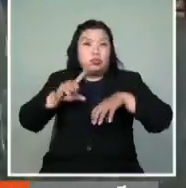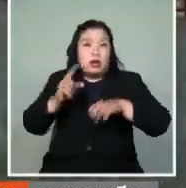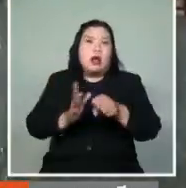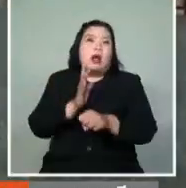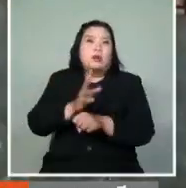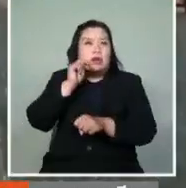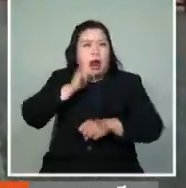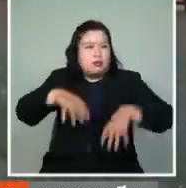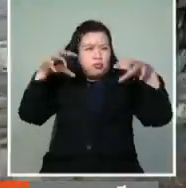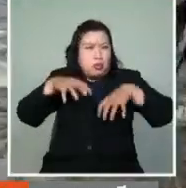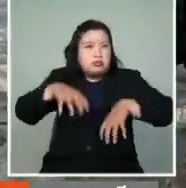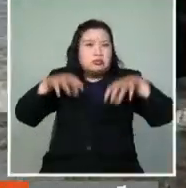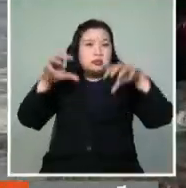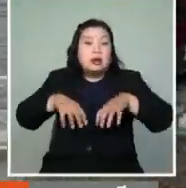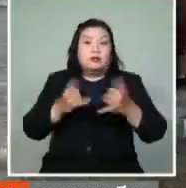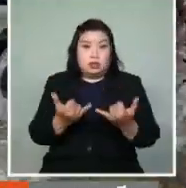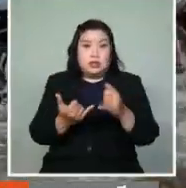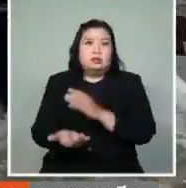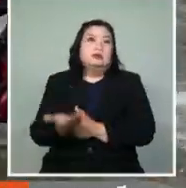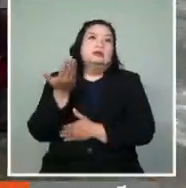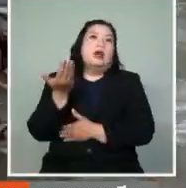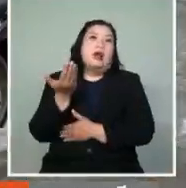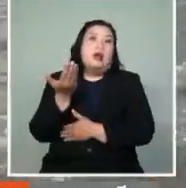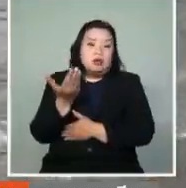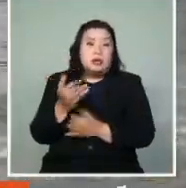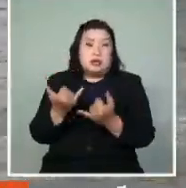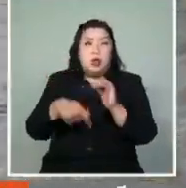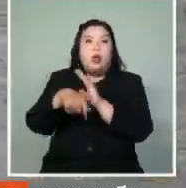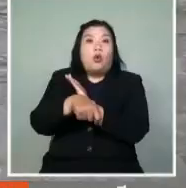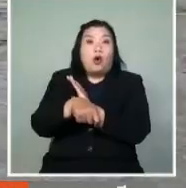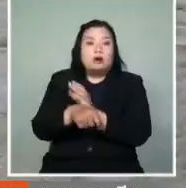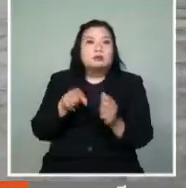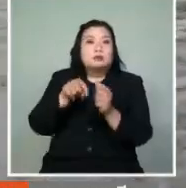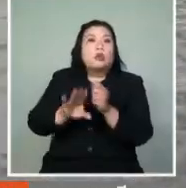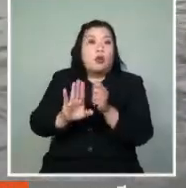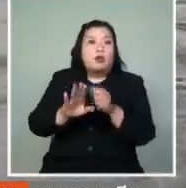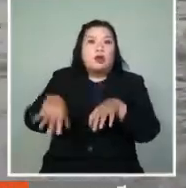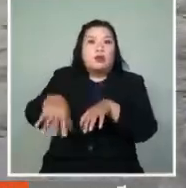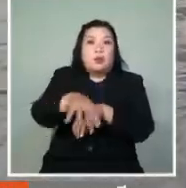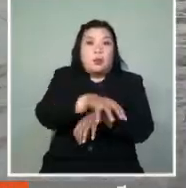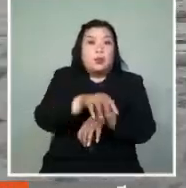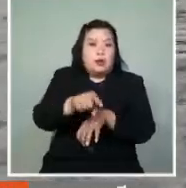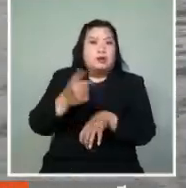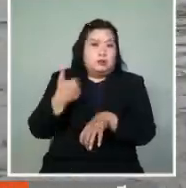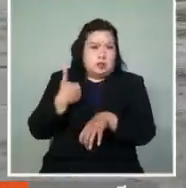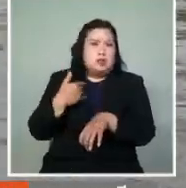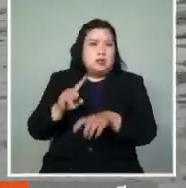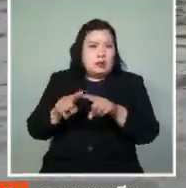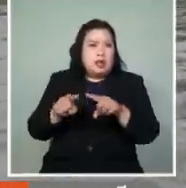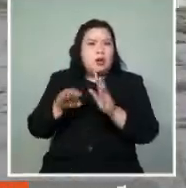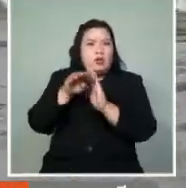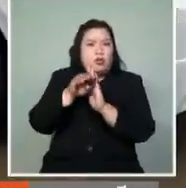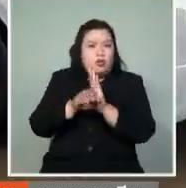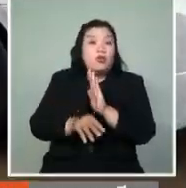ปีล่าสุดเช้าวันนี้นะครับผู้สื่อข่าวรายงานว่าน้ำท่วมขังในเขตเทศบาลนครราชสีมาหลายจุดลดลงสู่ภาวะป